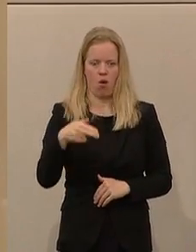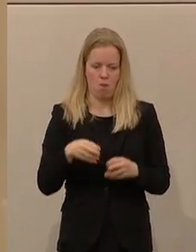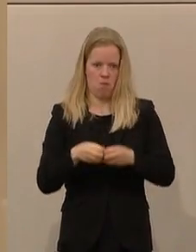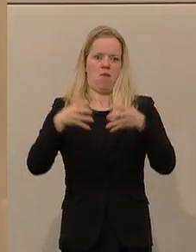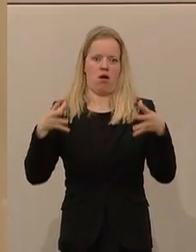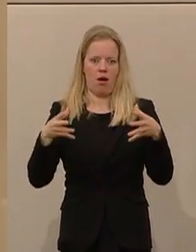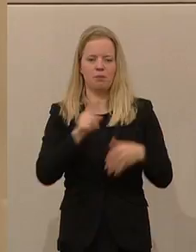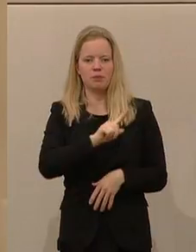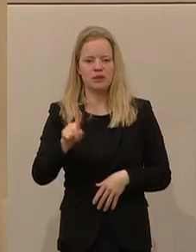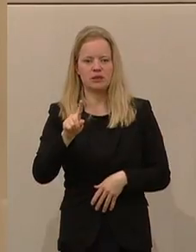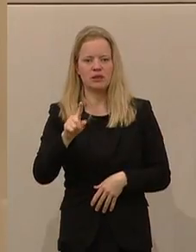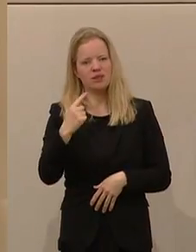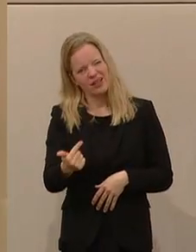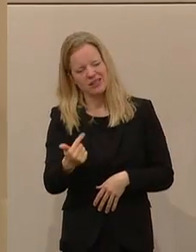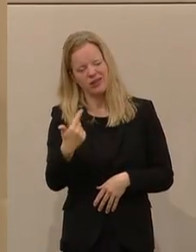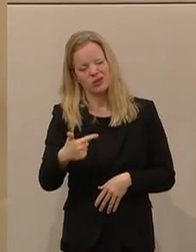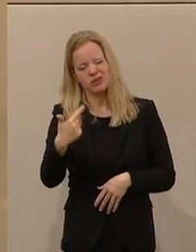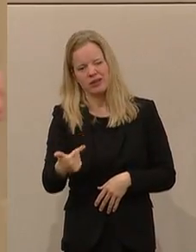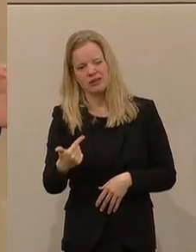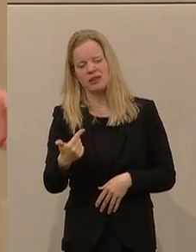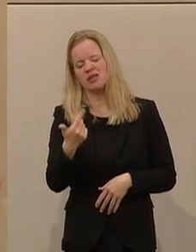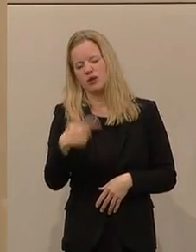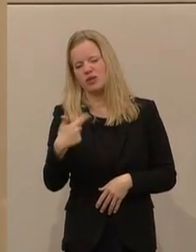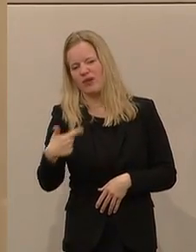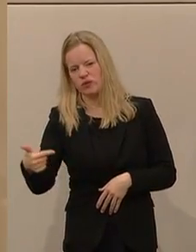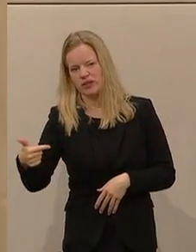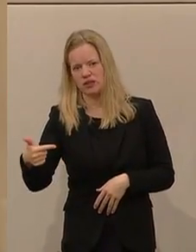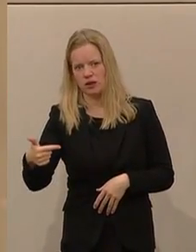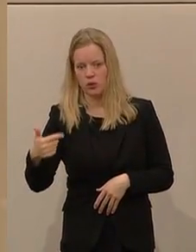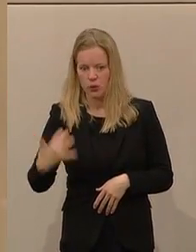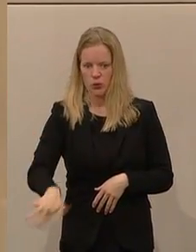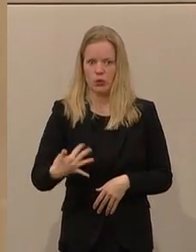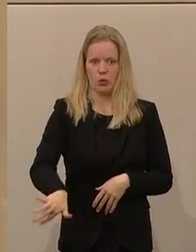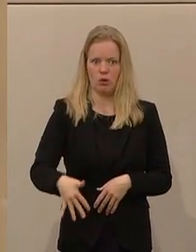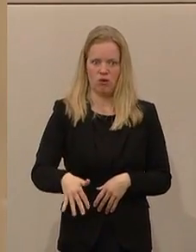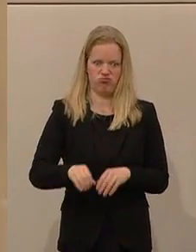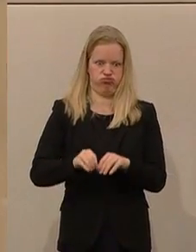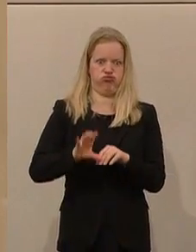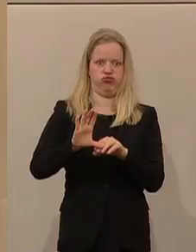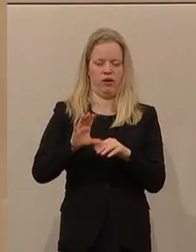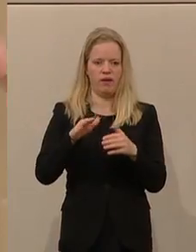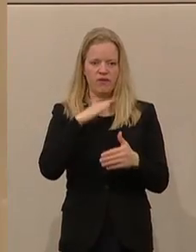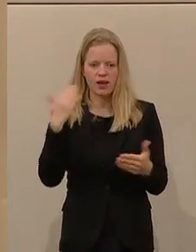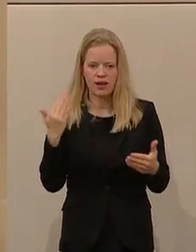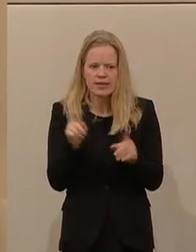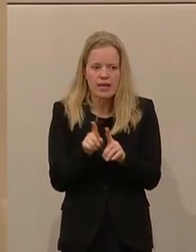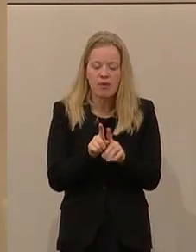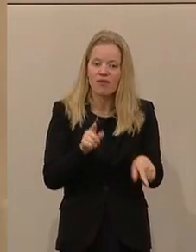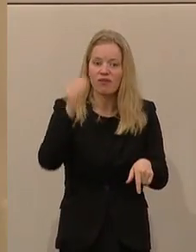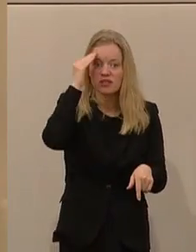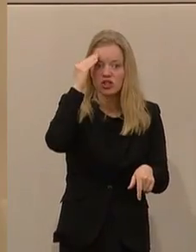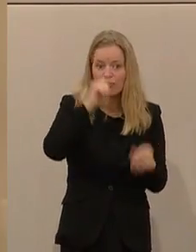Jahr 2022. Das sind gewaltige Summen. Das ist das Wissenschaftsbudget zum